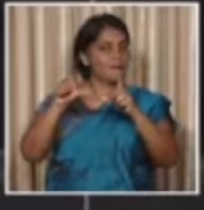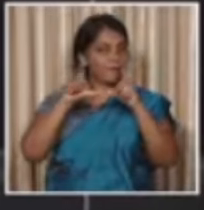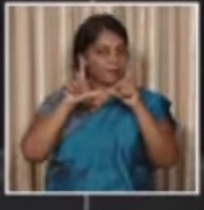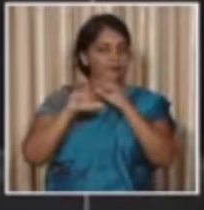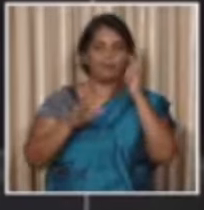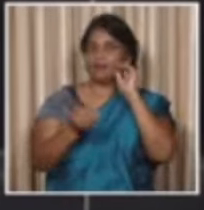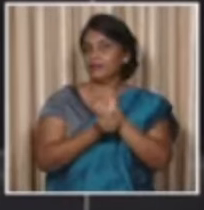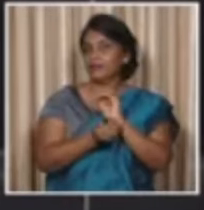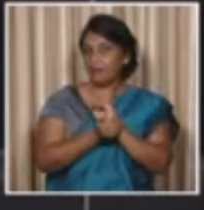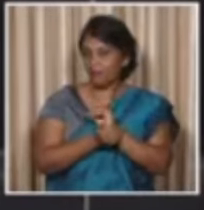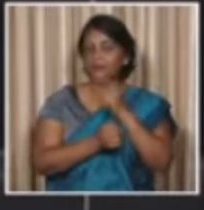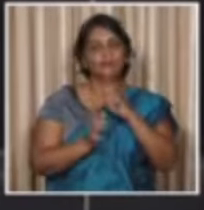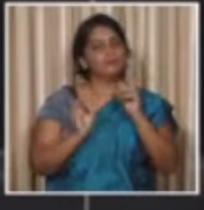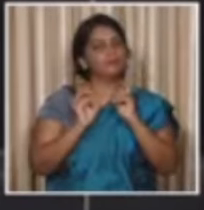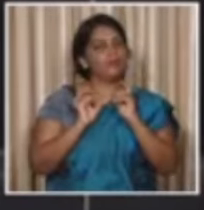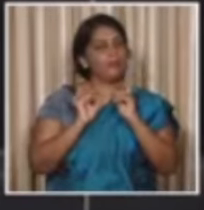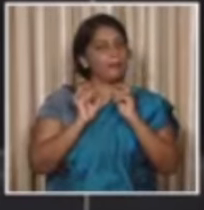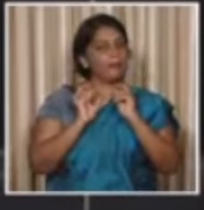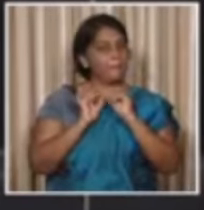ක්‍රමවල සුරක්ෂිතභාවය නැමැති පනතේ